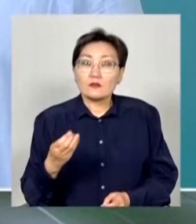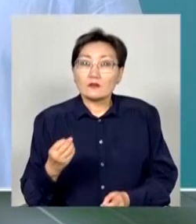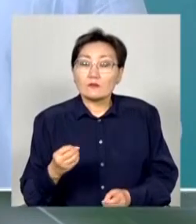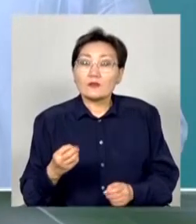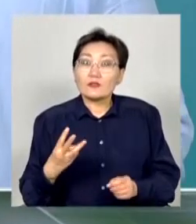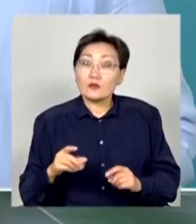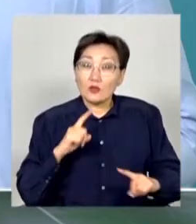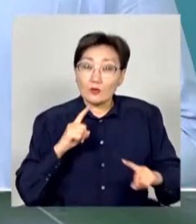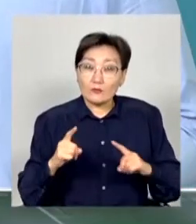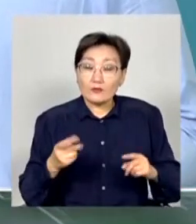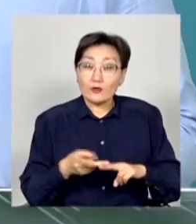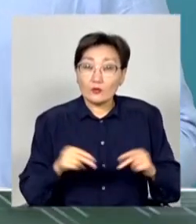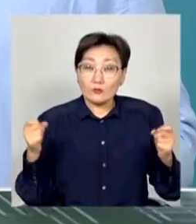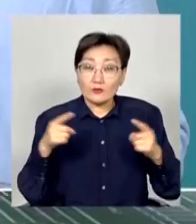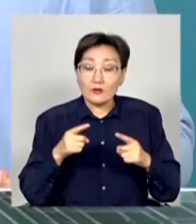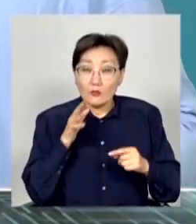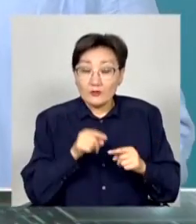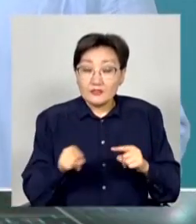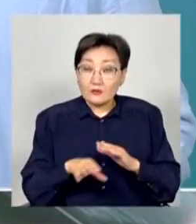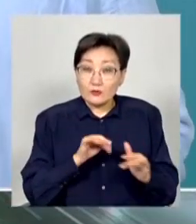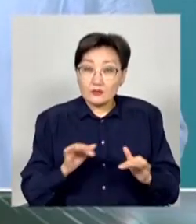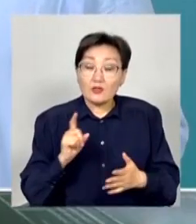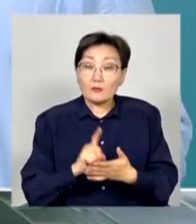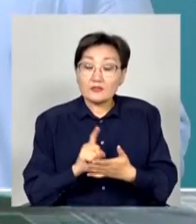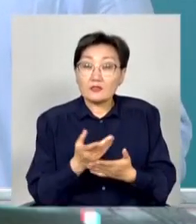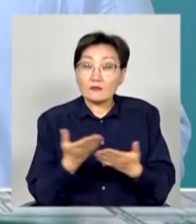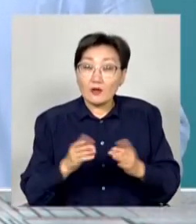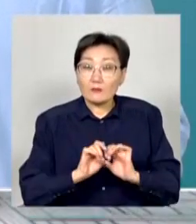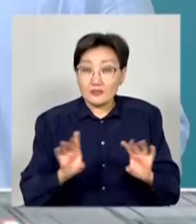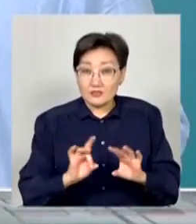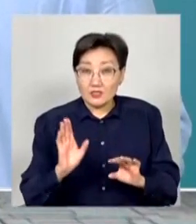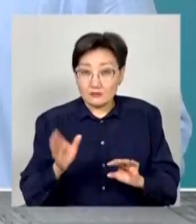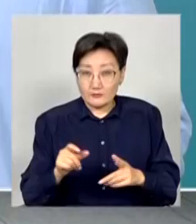брифингов, на которых мы узнаем о ходе выборов и обязательно вам расскажем. Диас, вам слово.